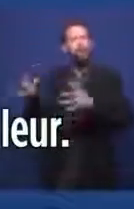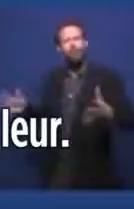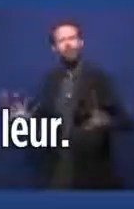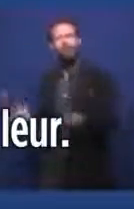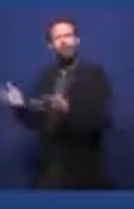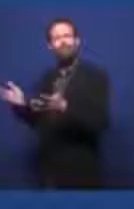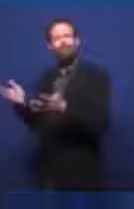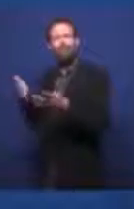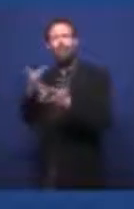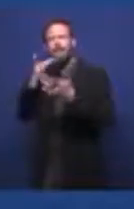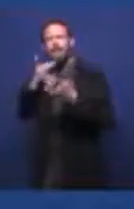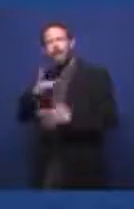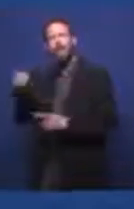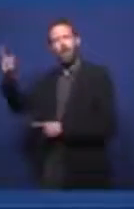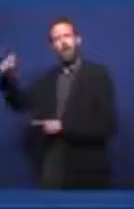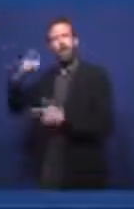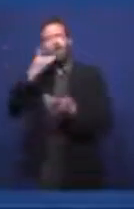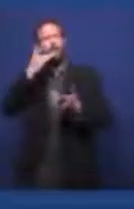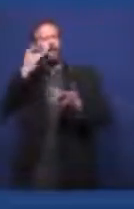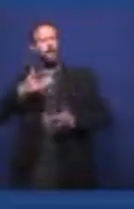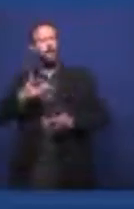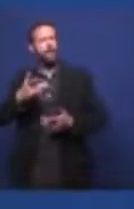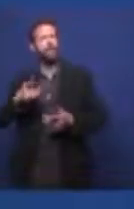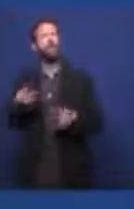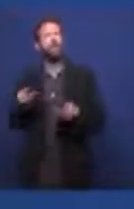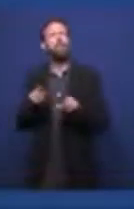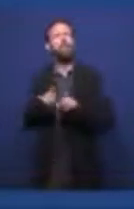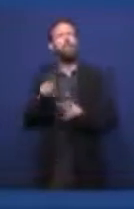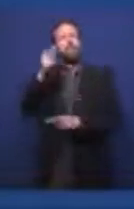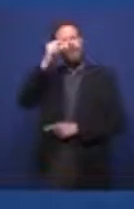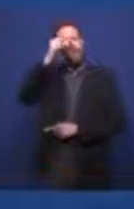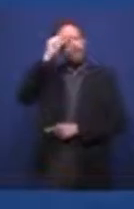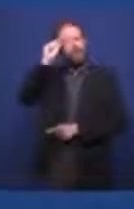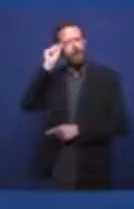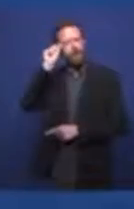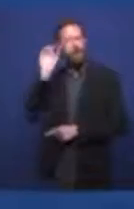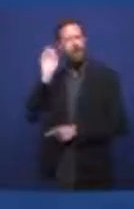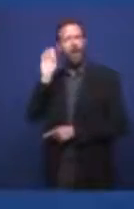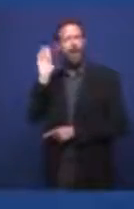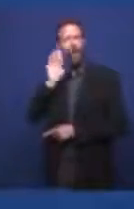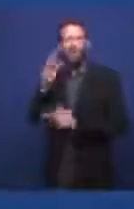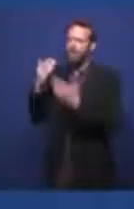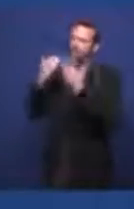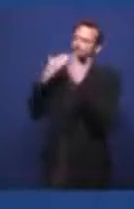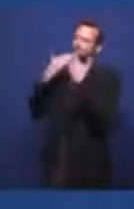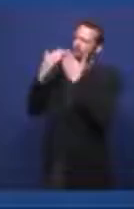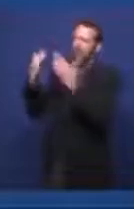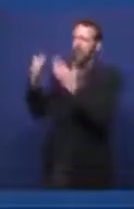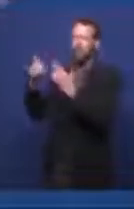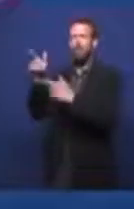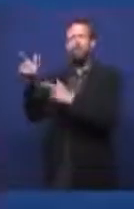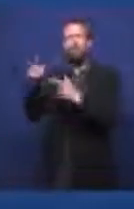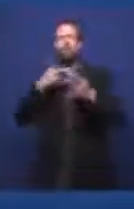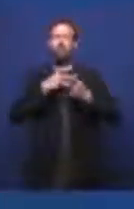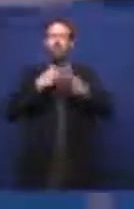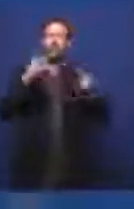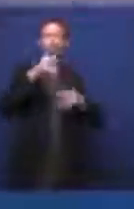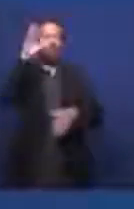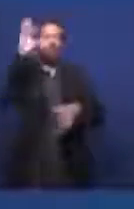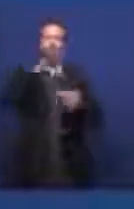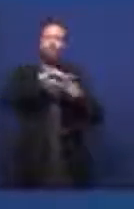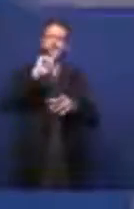leur. Je remercie Benoît Hamon et François Fillon d'avoir appelé à voter en ma faveur au second